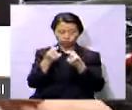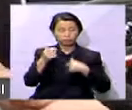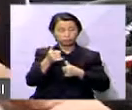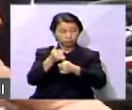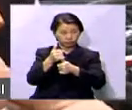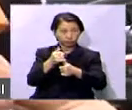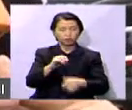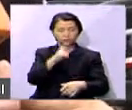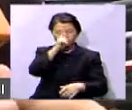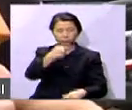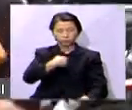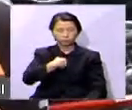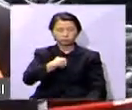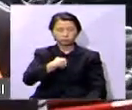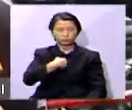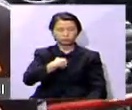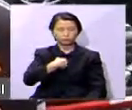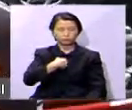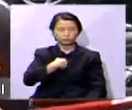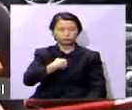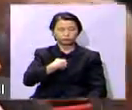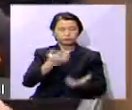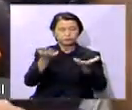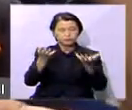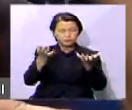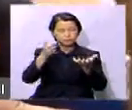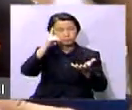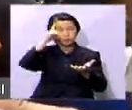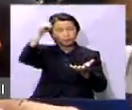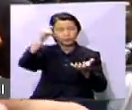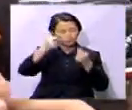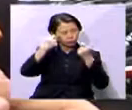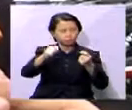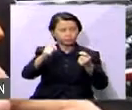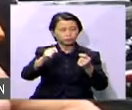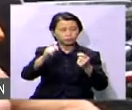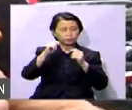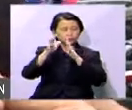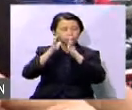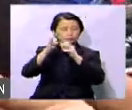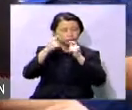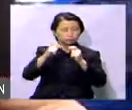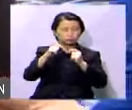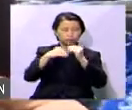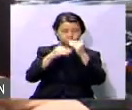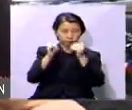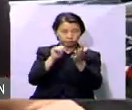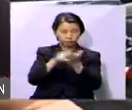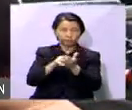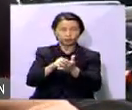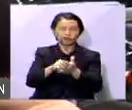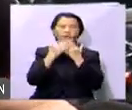memang saya memasang impian lah untuk mencuba untuk peringkat hari ini. Alhamdulillah